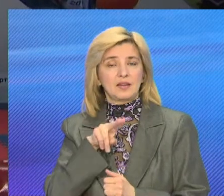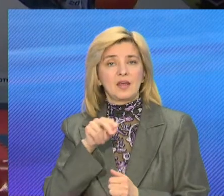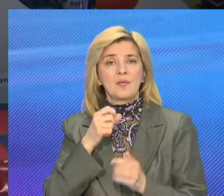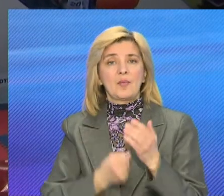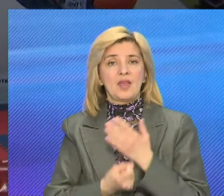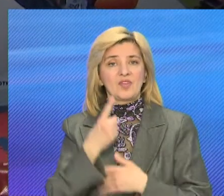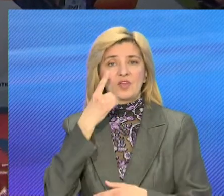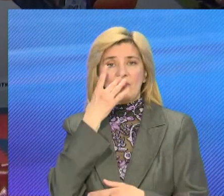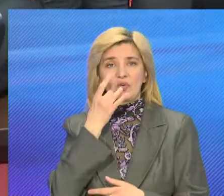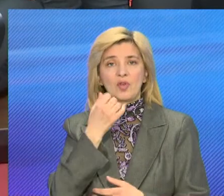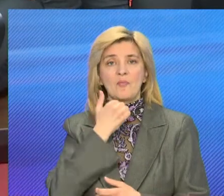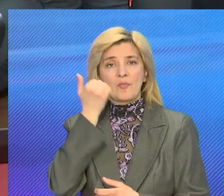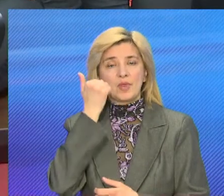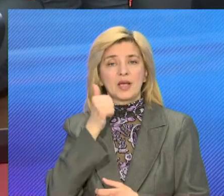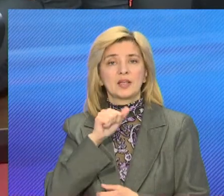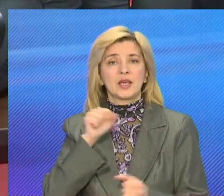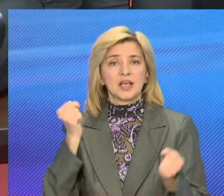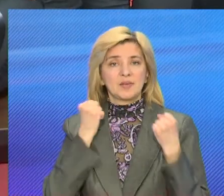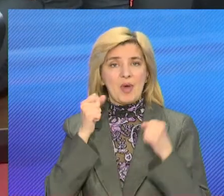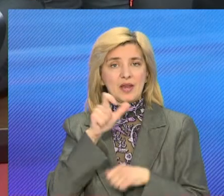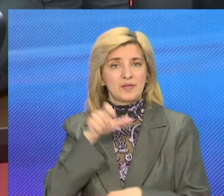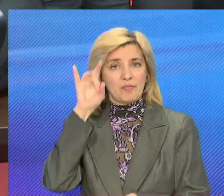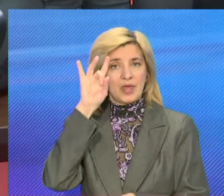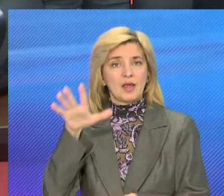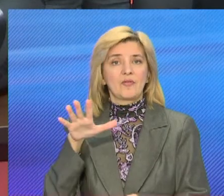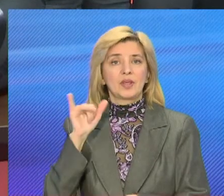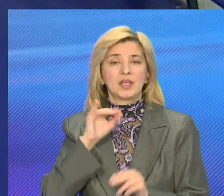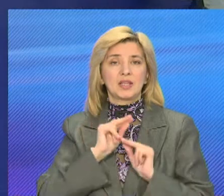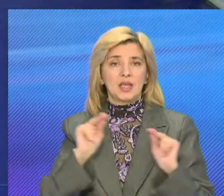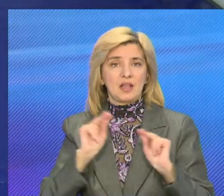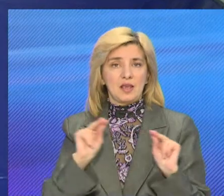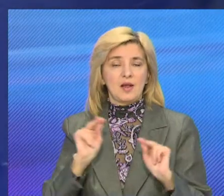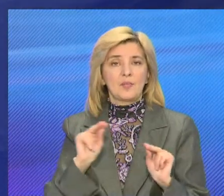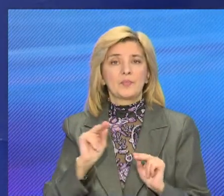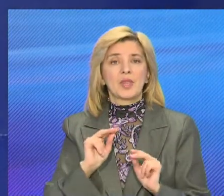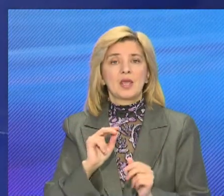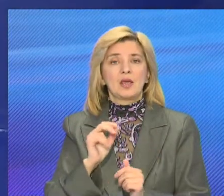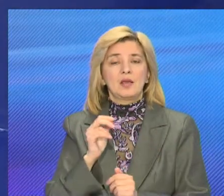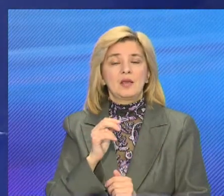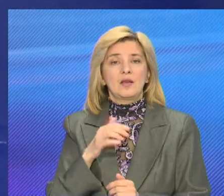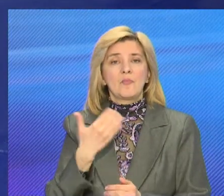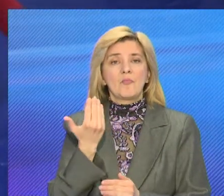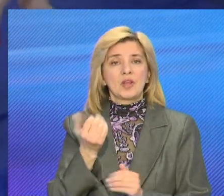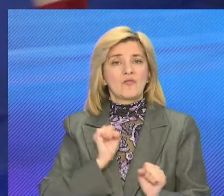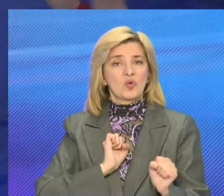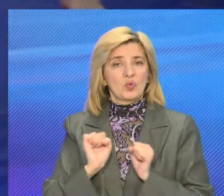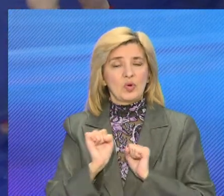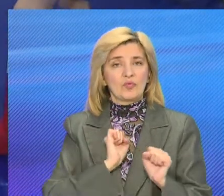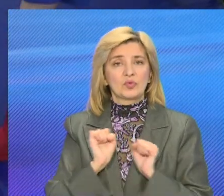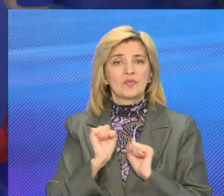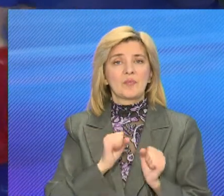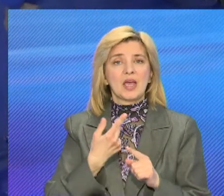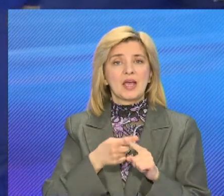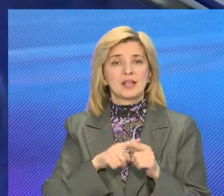Добротворскому, Дмитрию Варацу, гродинскому тренеру, чемпиону света и Европы. Под его керавництвом вышинь у этом напрямку досягают и